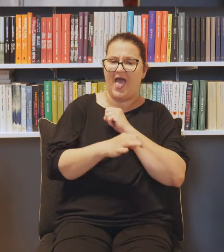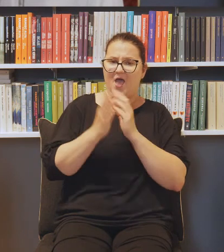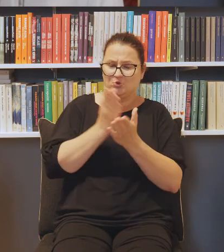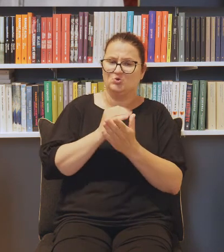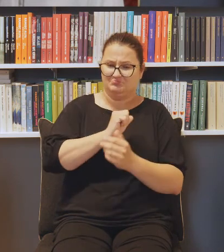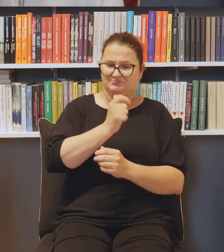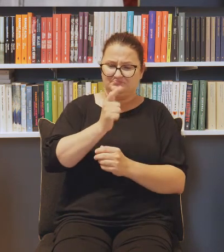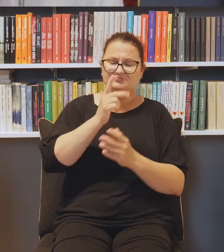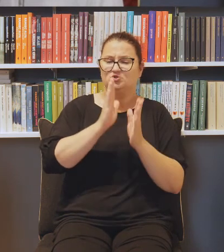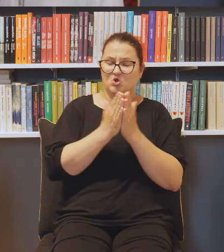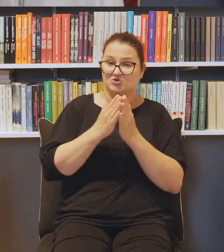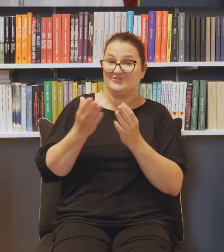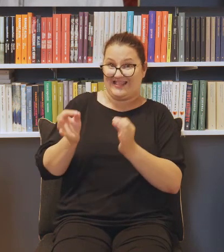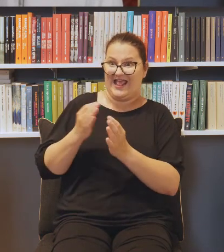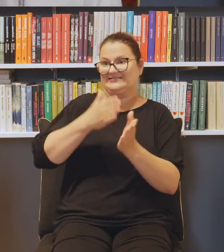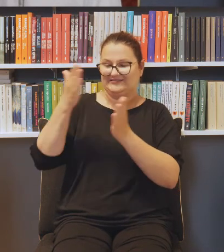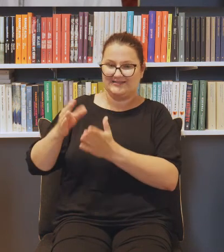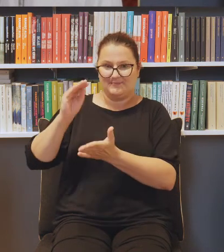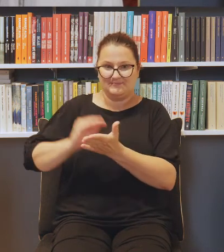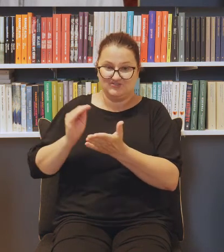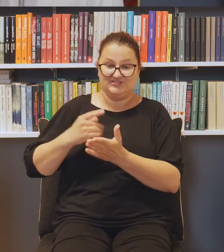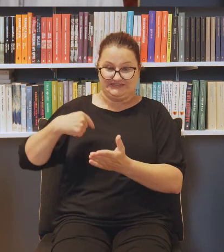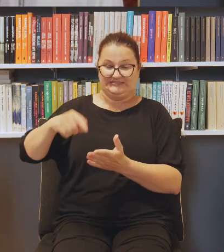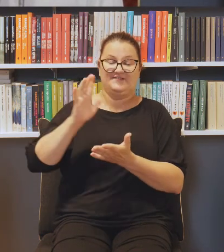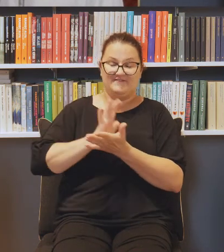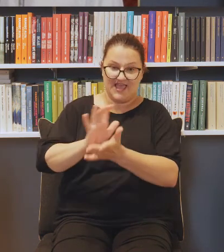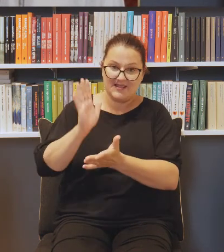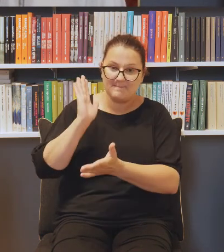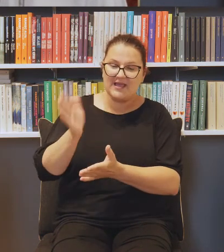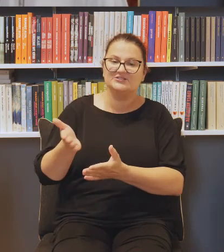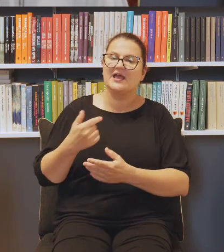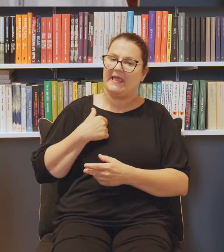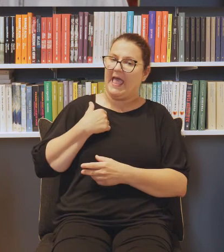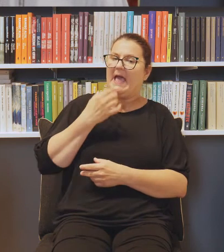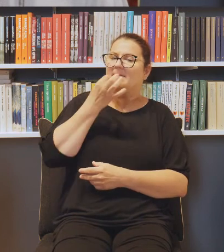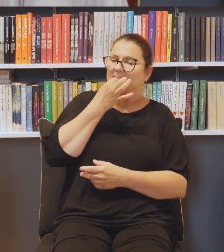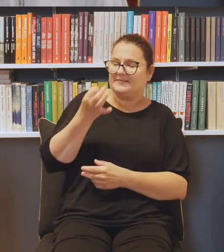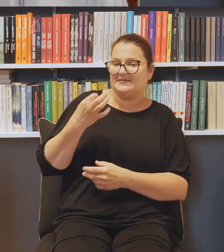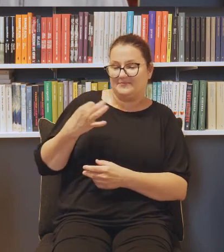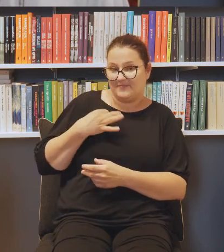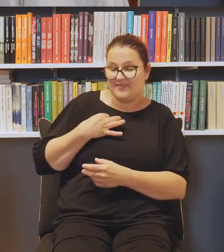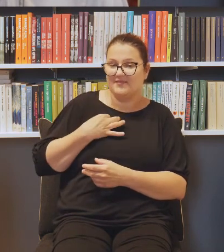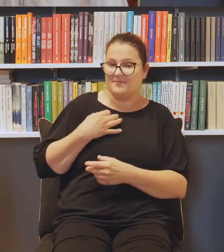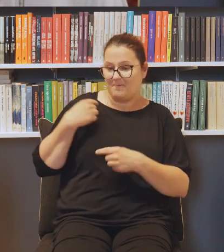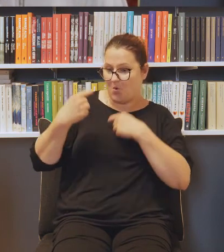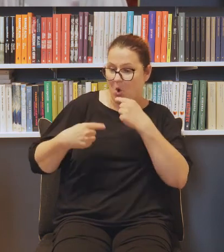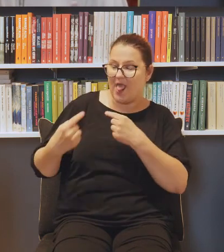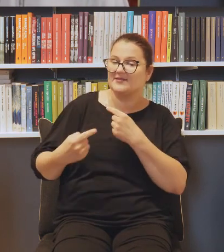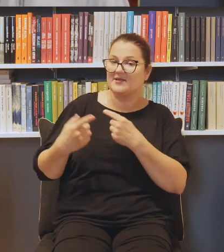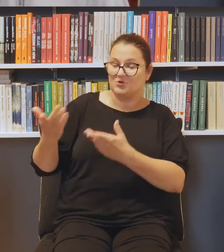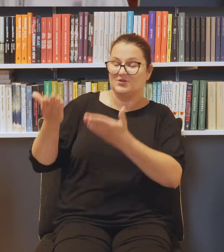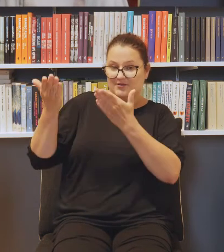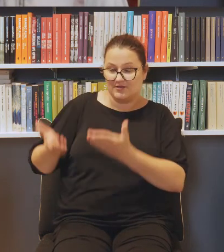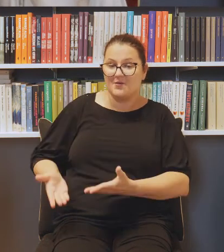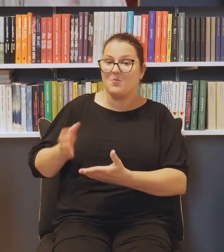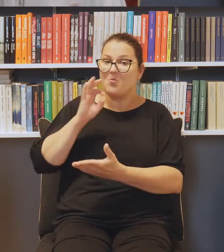książkami na koncie i kolejną właśnie, która niedługo będzie wydana. I mam takie bardzo personalne pytanie pokoleniowe. Czy jako młody